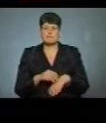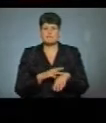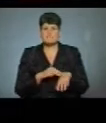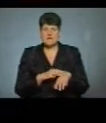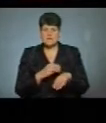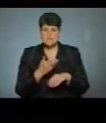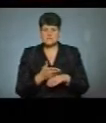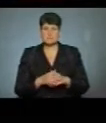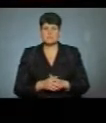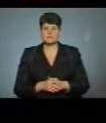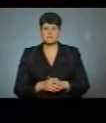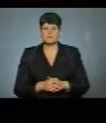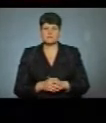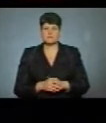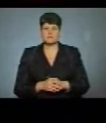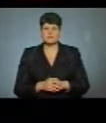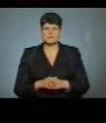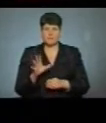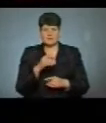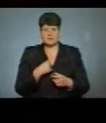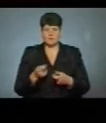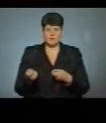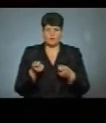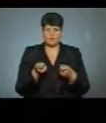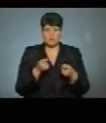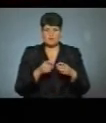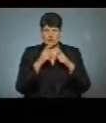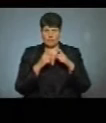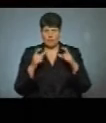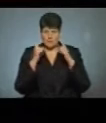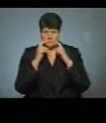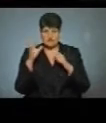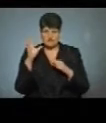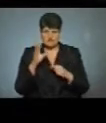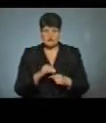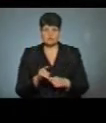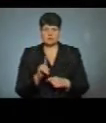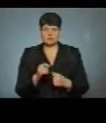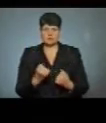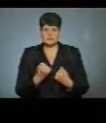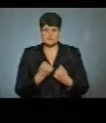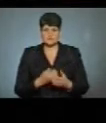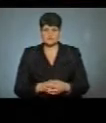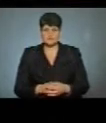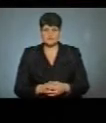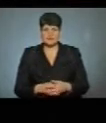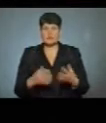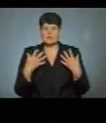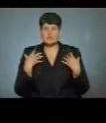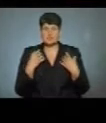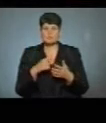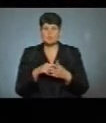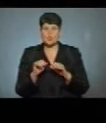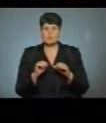міліція. От всіх ми таких возимо. І в масках всіх, щоб захистилися. Начальник міського